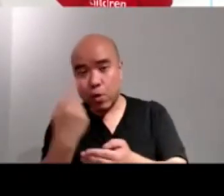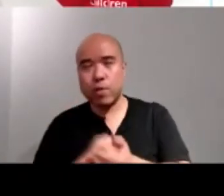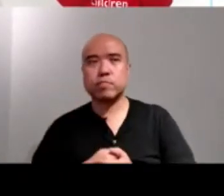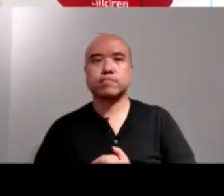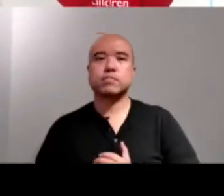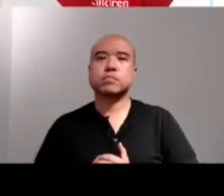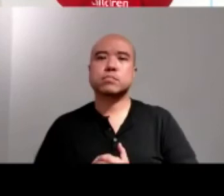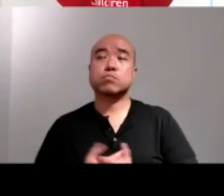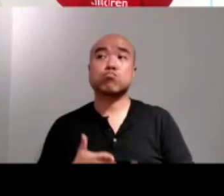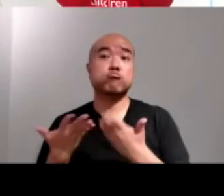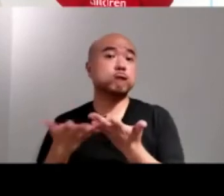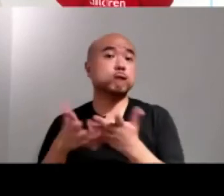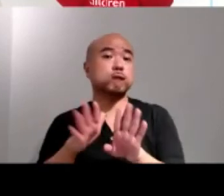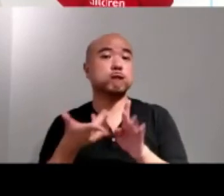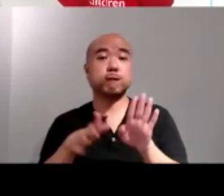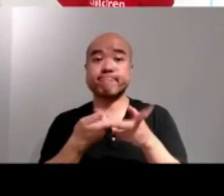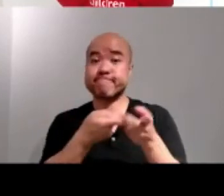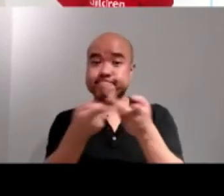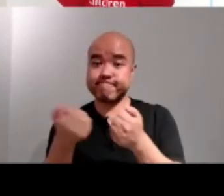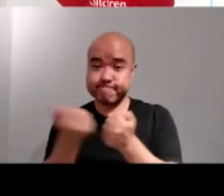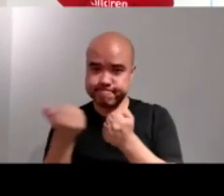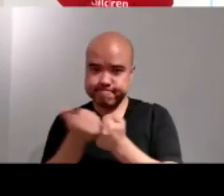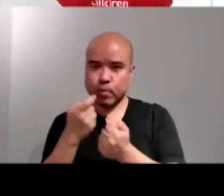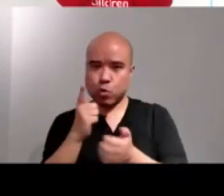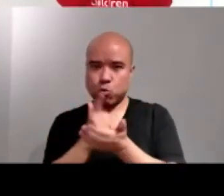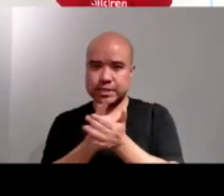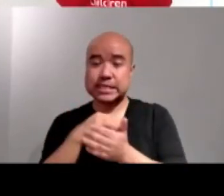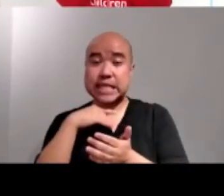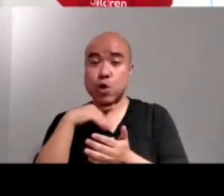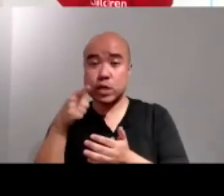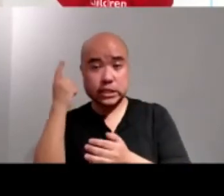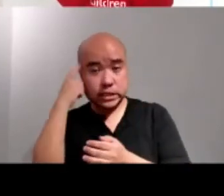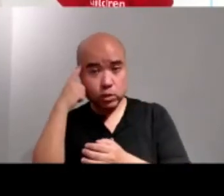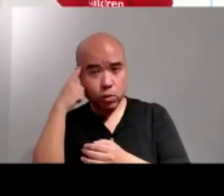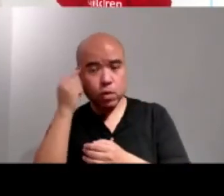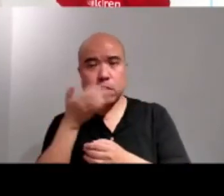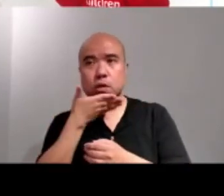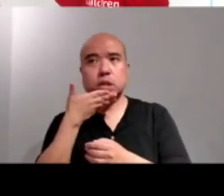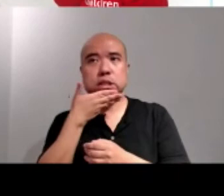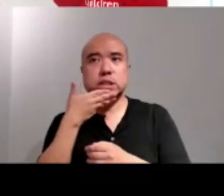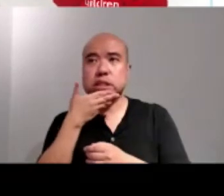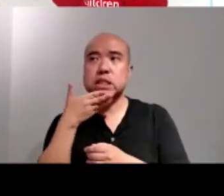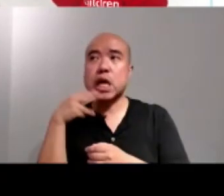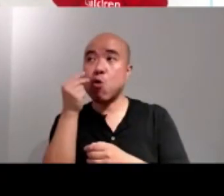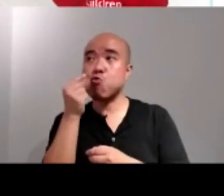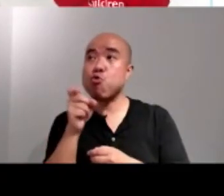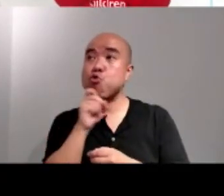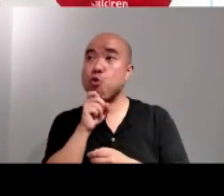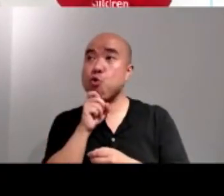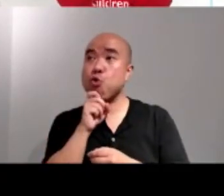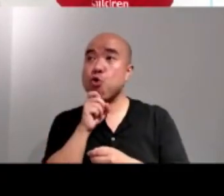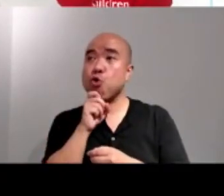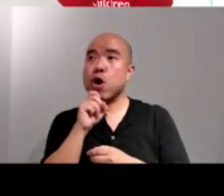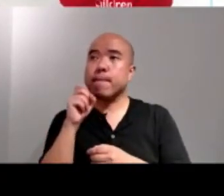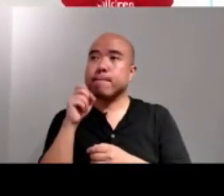的支持。如果你们有青少年有兴趣的话啦，那无论是不是小数罪都好，懂不懂